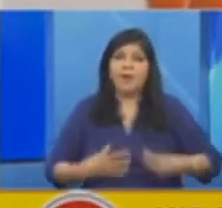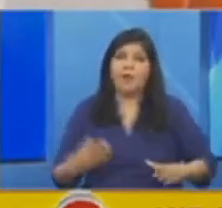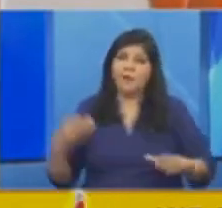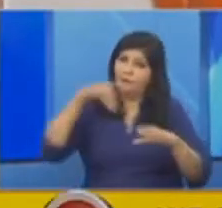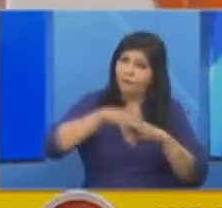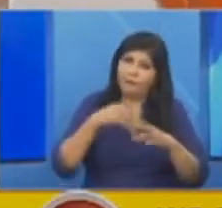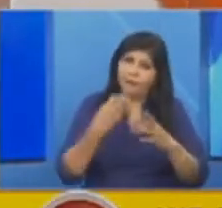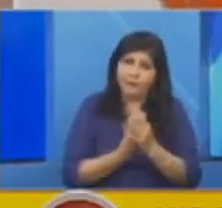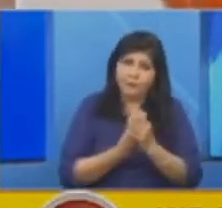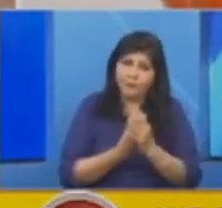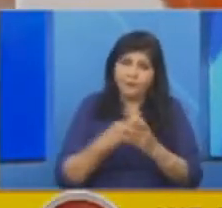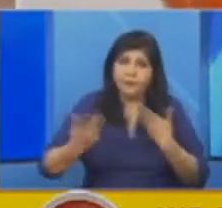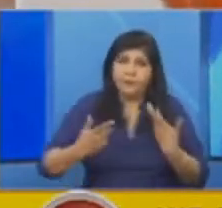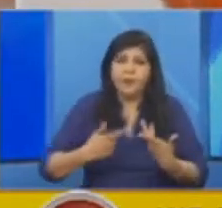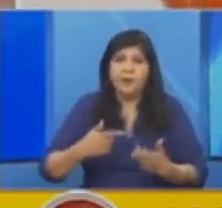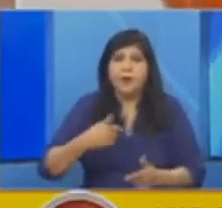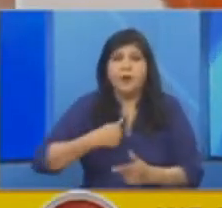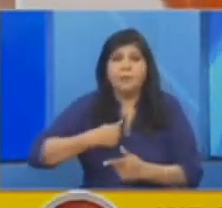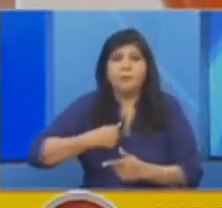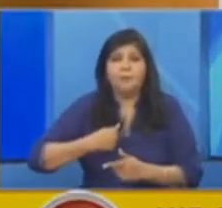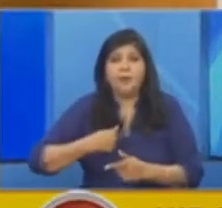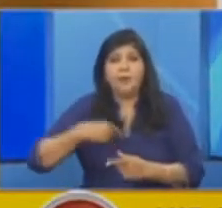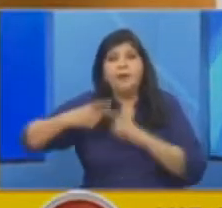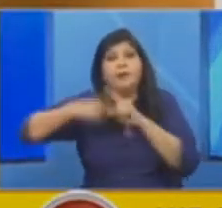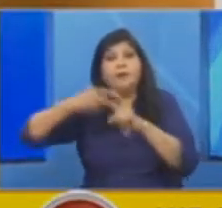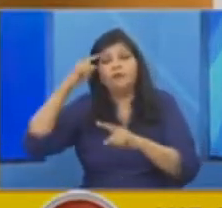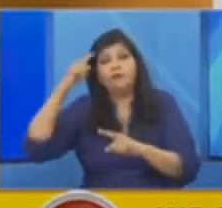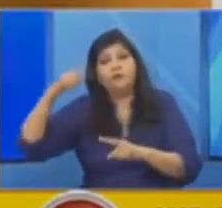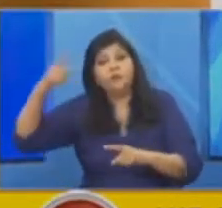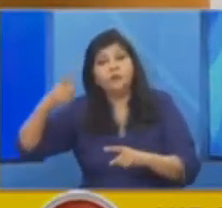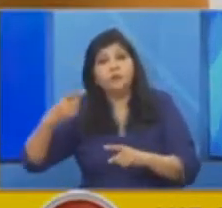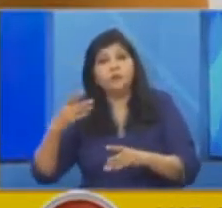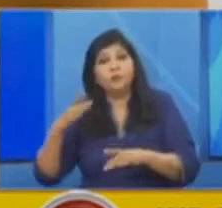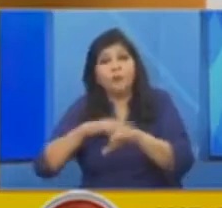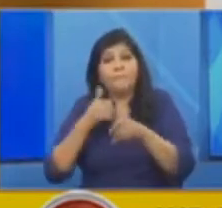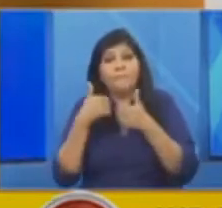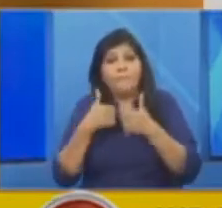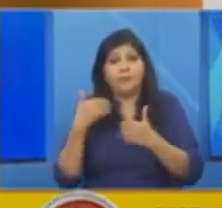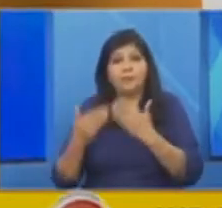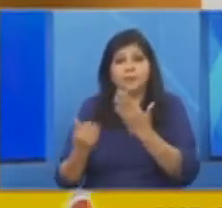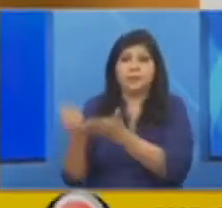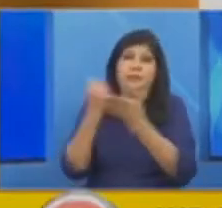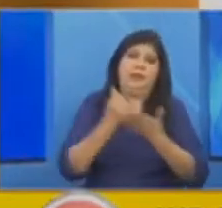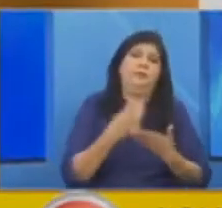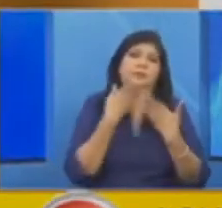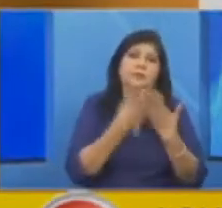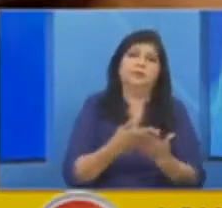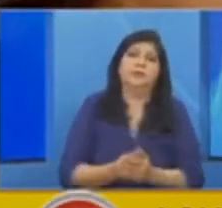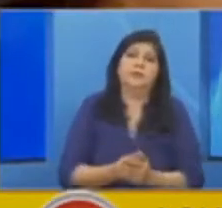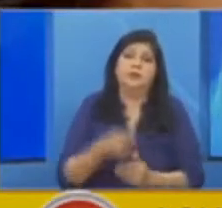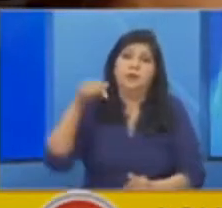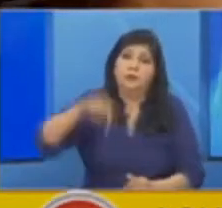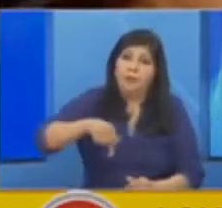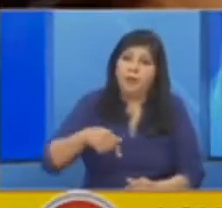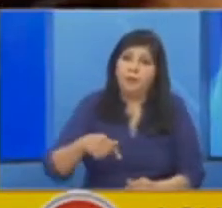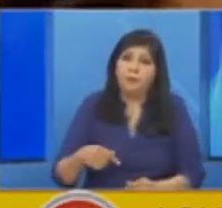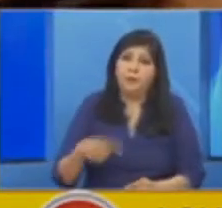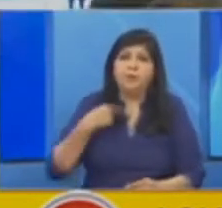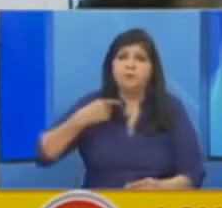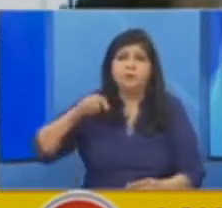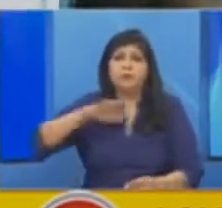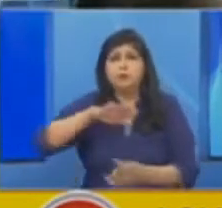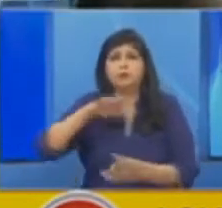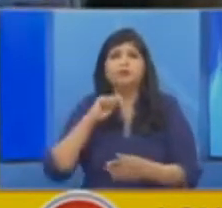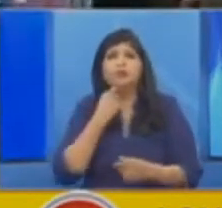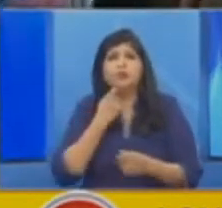उतार सकते हैं और अपने स्वाणिम बविश को भी समार सकते हैं मैं अपने स्टार्ट अप मित्रों को